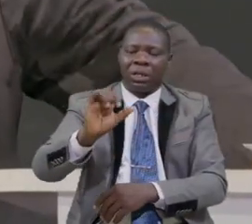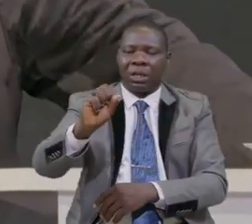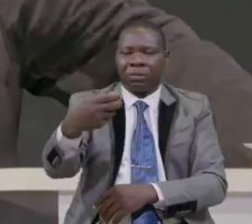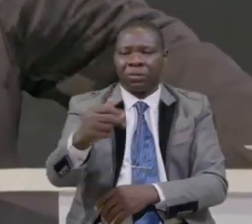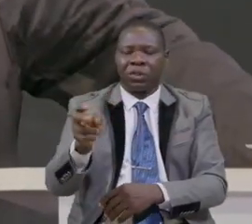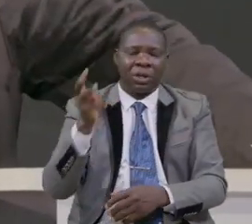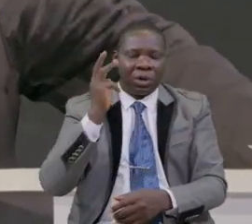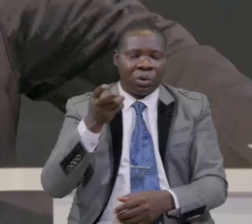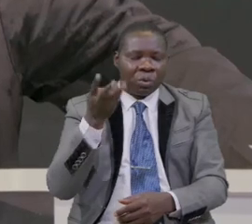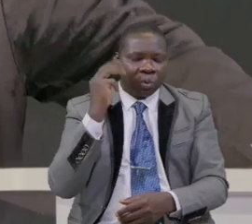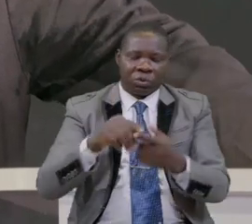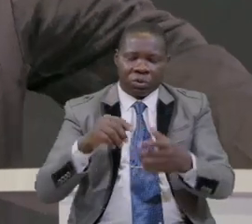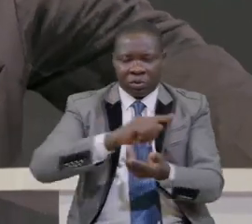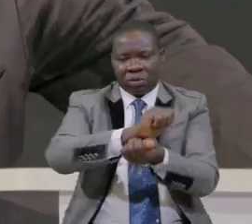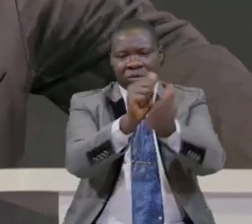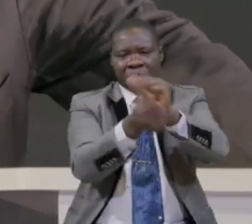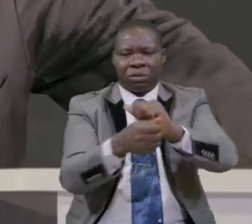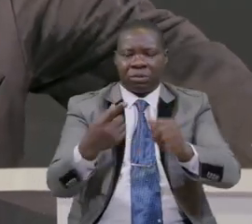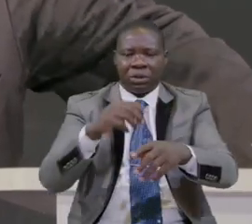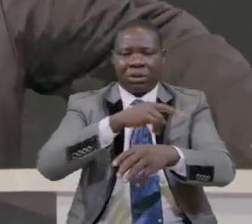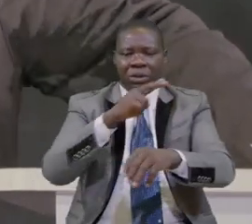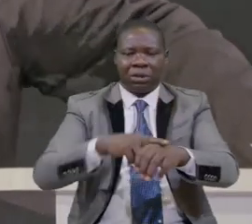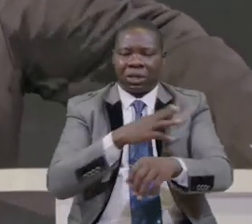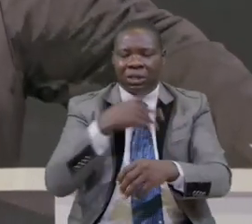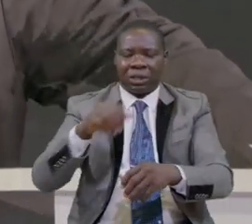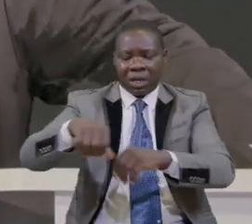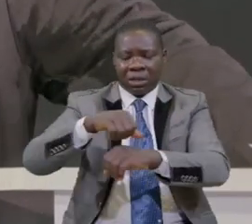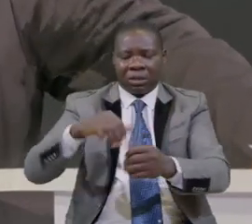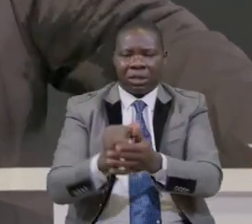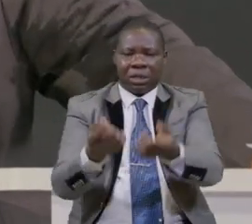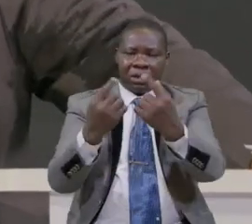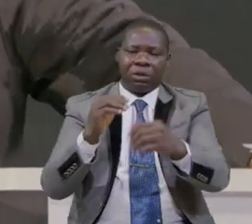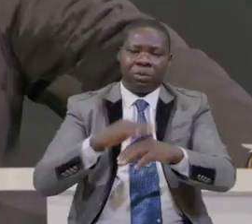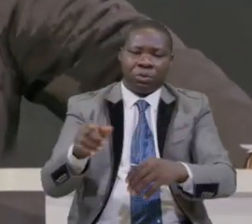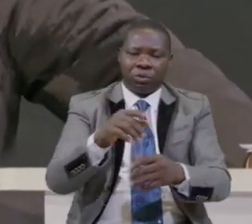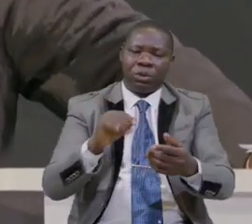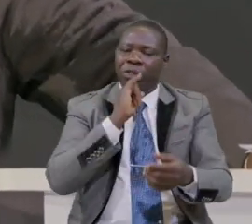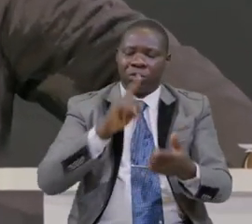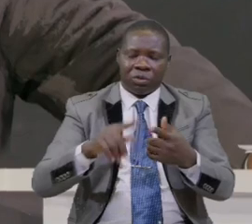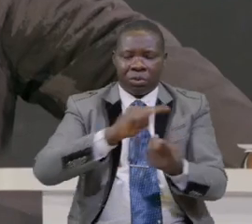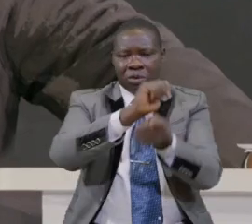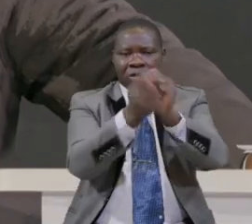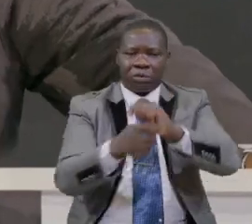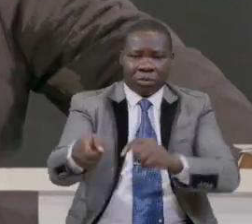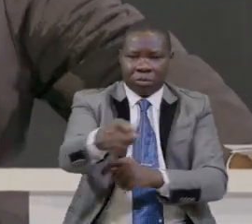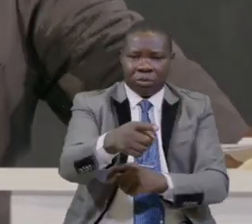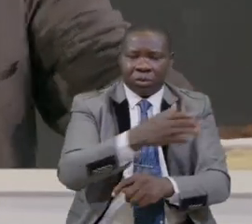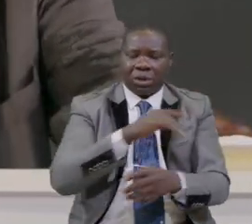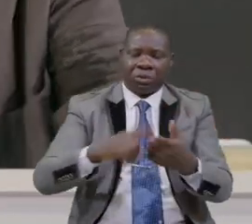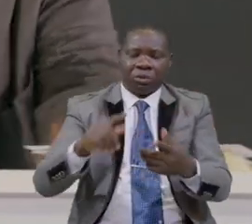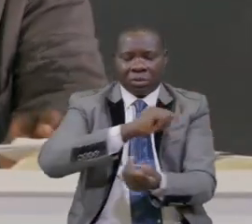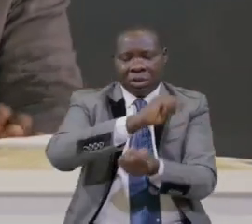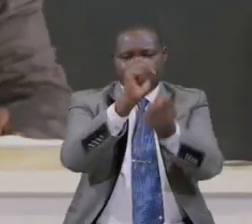cette nation. Et l'onction qui vient sur toi, c'est pour te transformer et transformer plusieurs